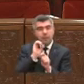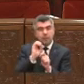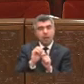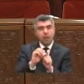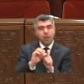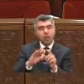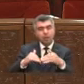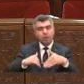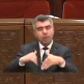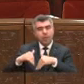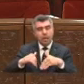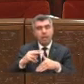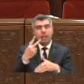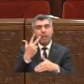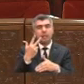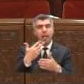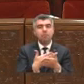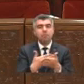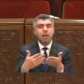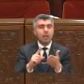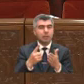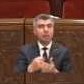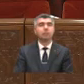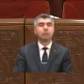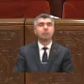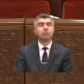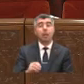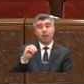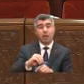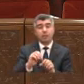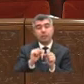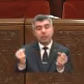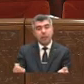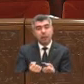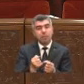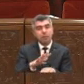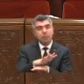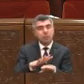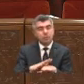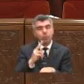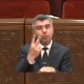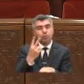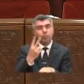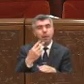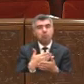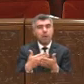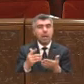الترابية والاجتماعية 3 مليار درهم، كذلك ما هو مرتبط بالتنمية الجوية الموقعة 2 مليار ونص ديال الدرهم،